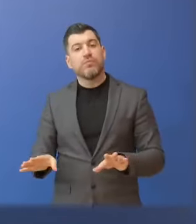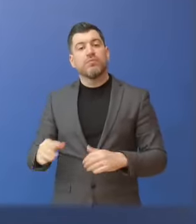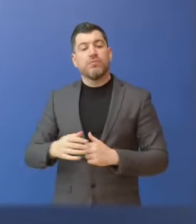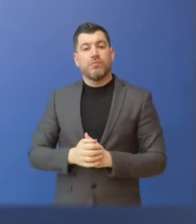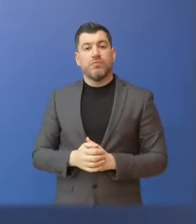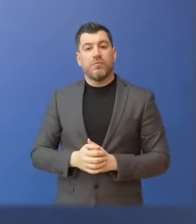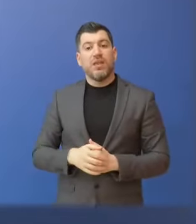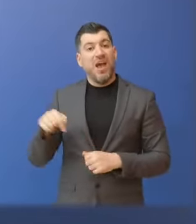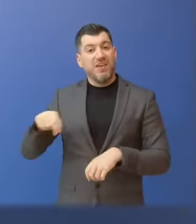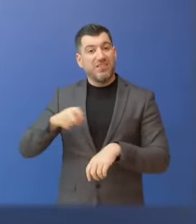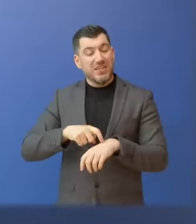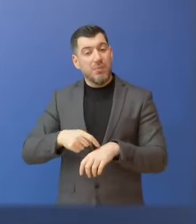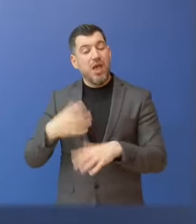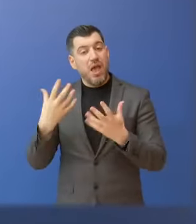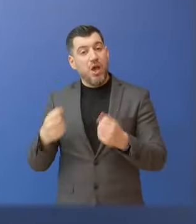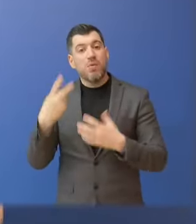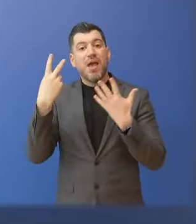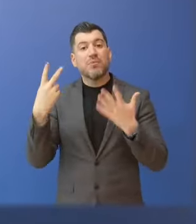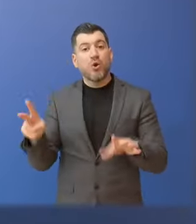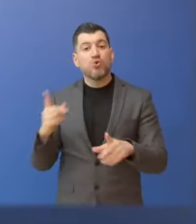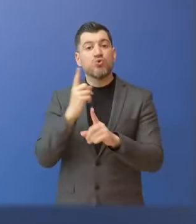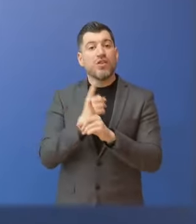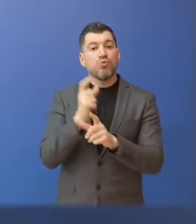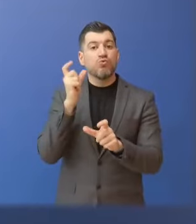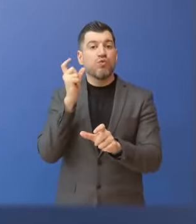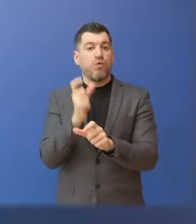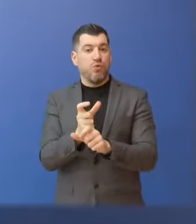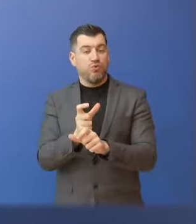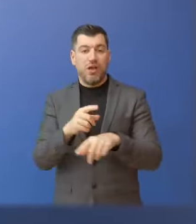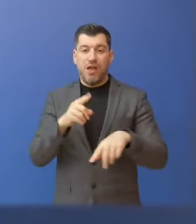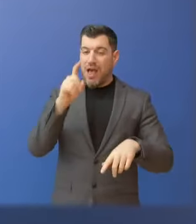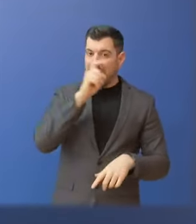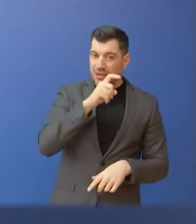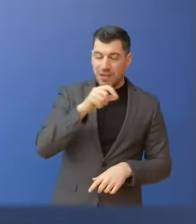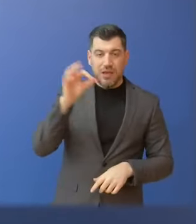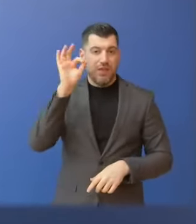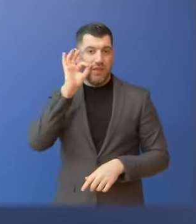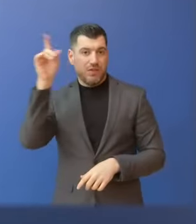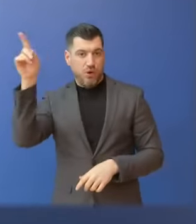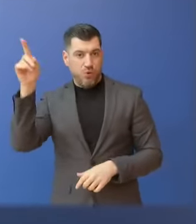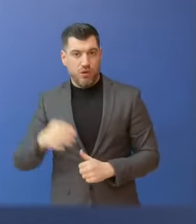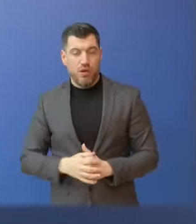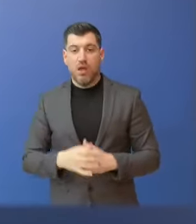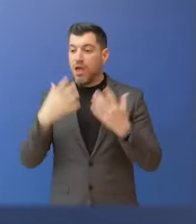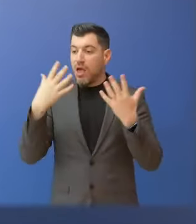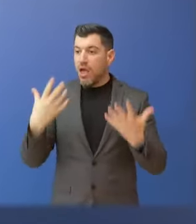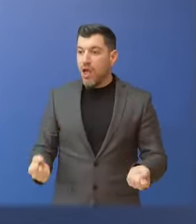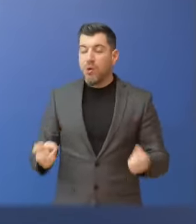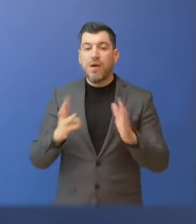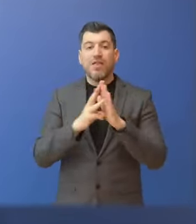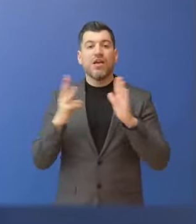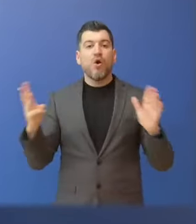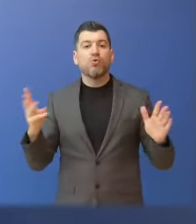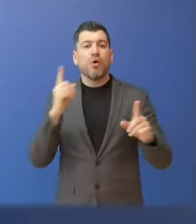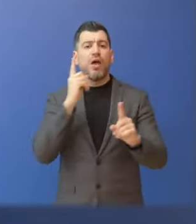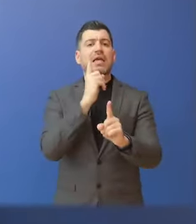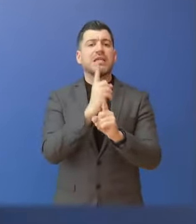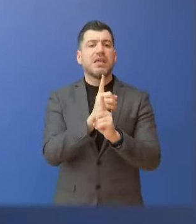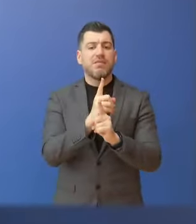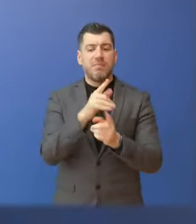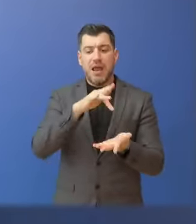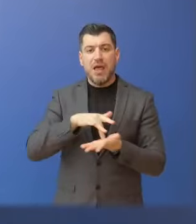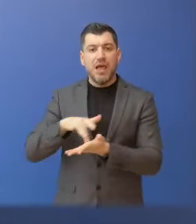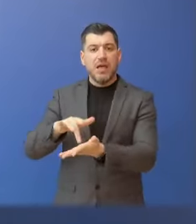700 ειδικούς φρουρούς σε αττική και θεσσαλονίκη έχουμε τη δημιουργία 18 εξειδικευμένων κέν